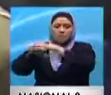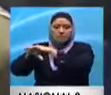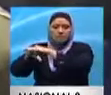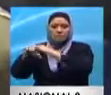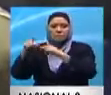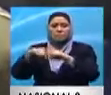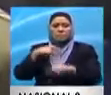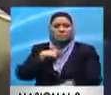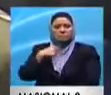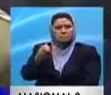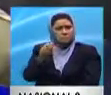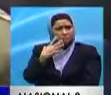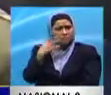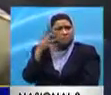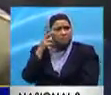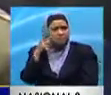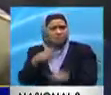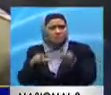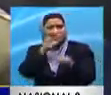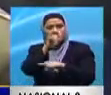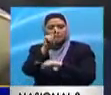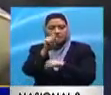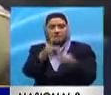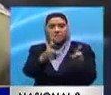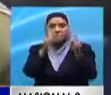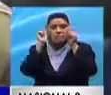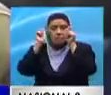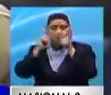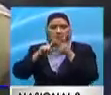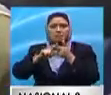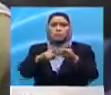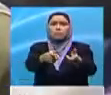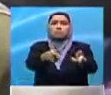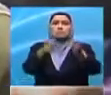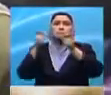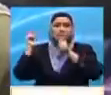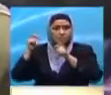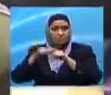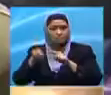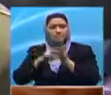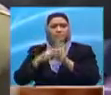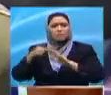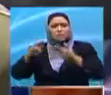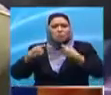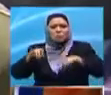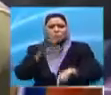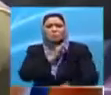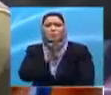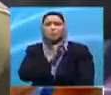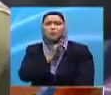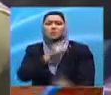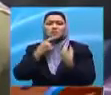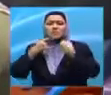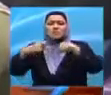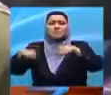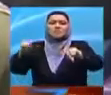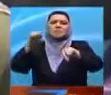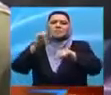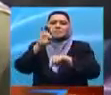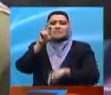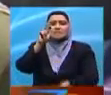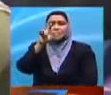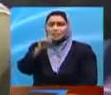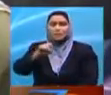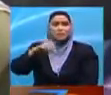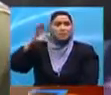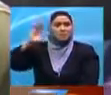ETS ni cepat kan laju jadi kita nak cubalah naik ETS ni kan sebab dah saya tak pernah naik